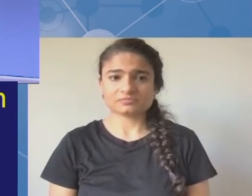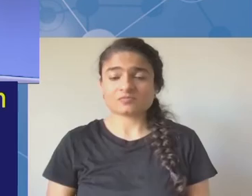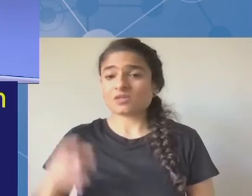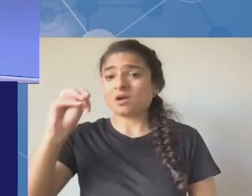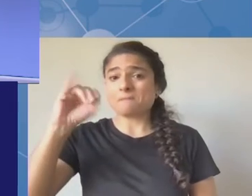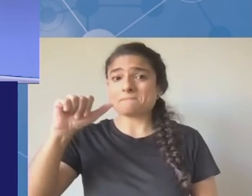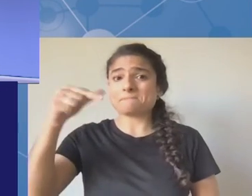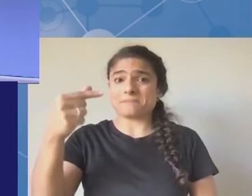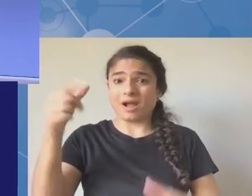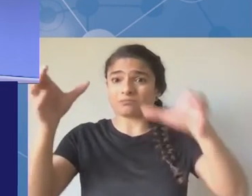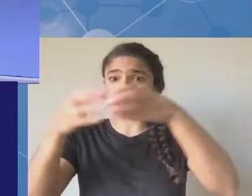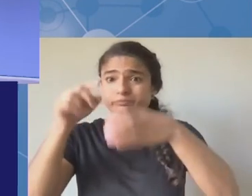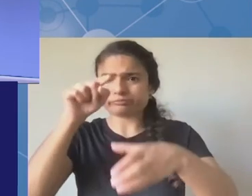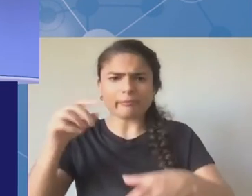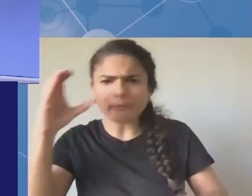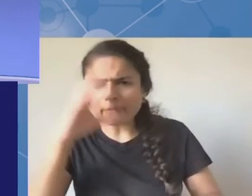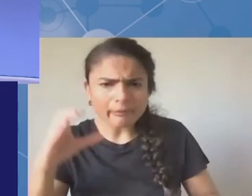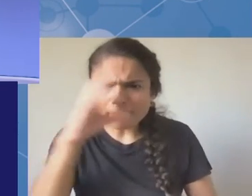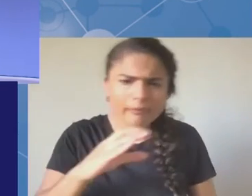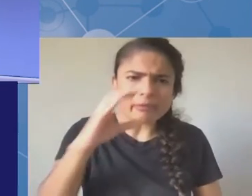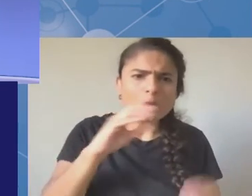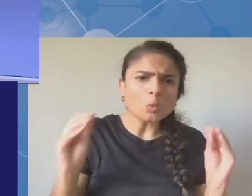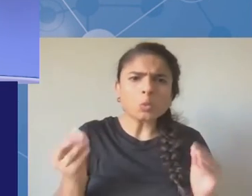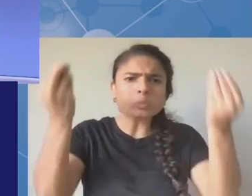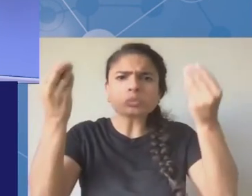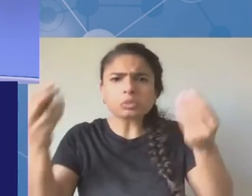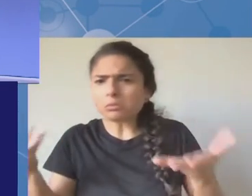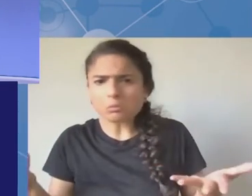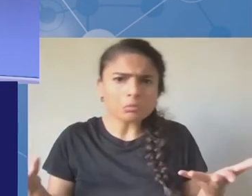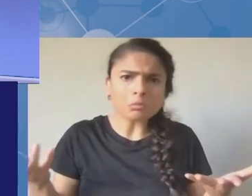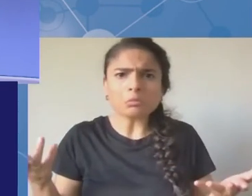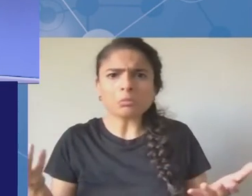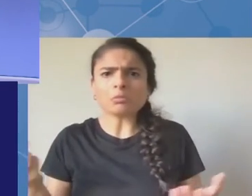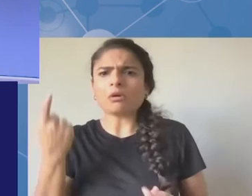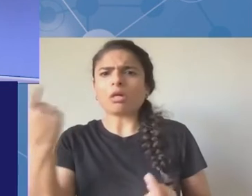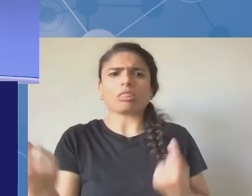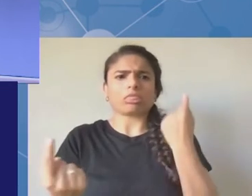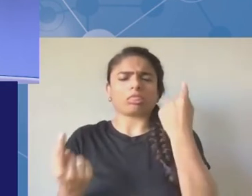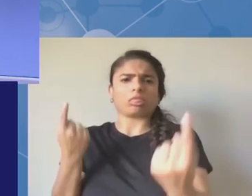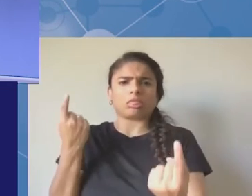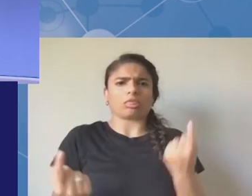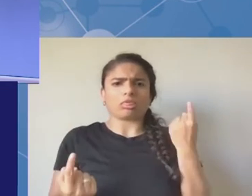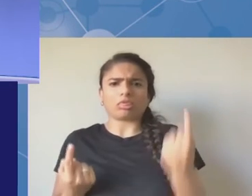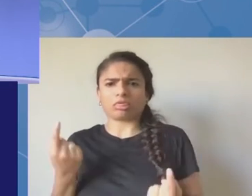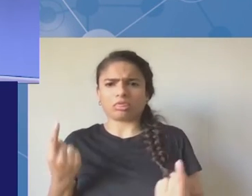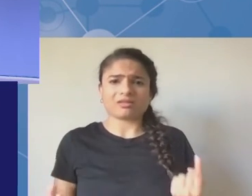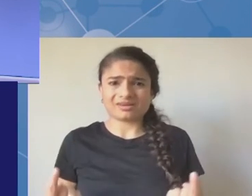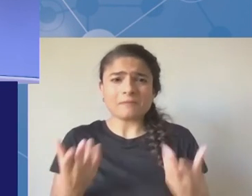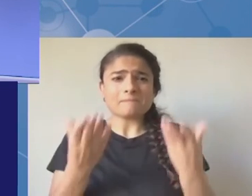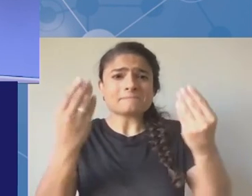было представителей молодых людей. Вот, например, на пленарных сессиях или во время заседаний